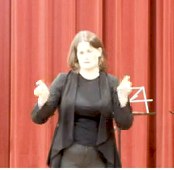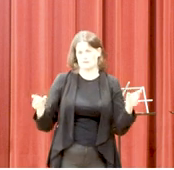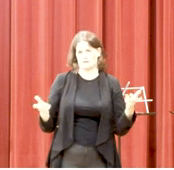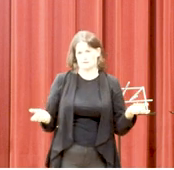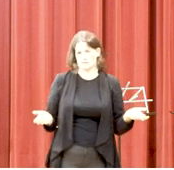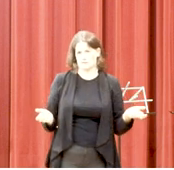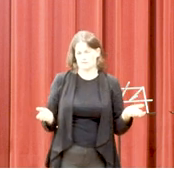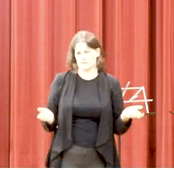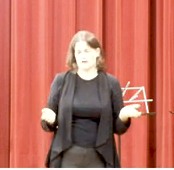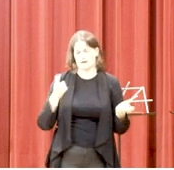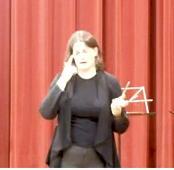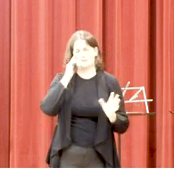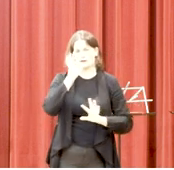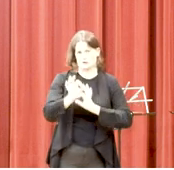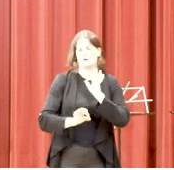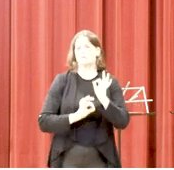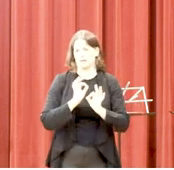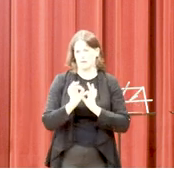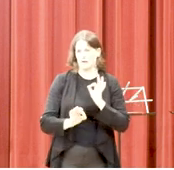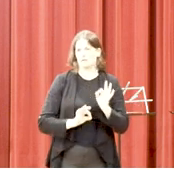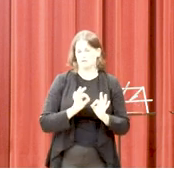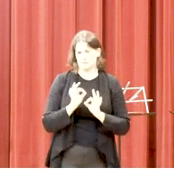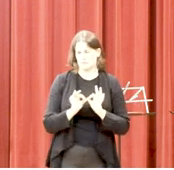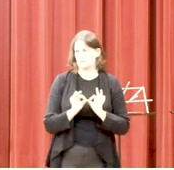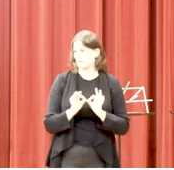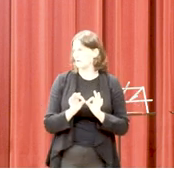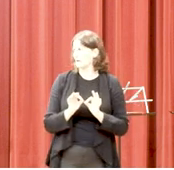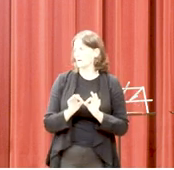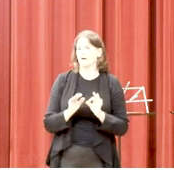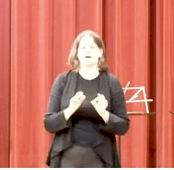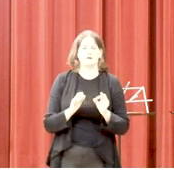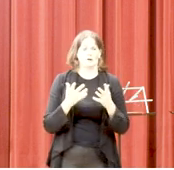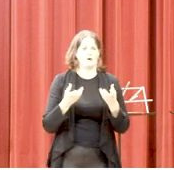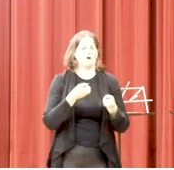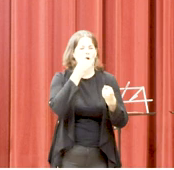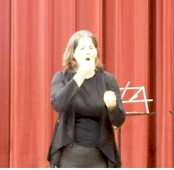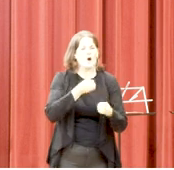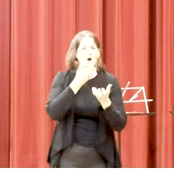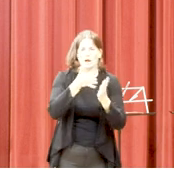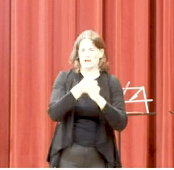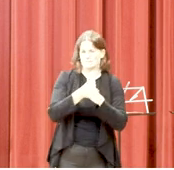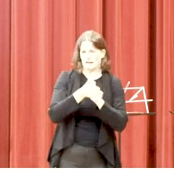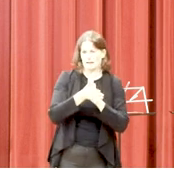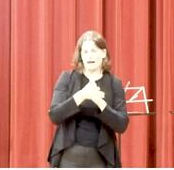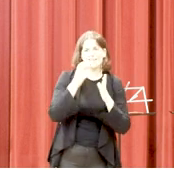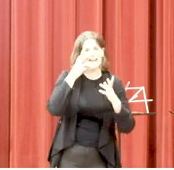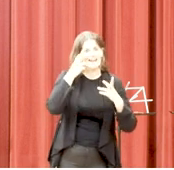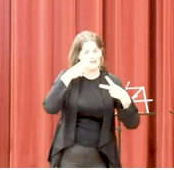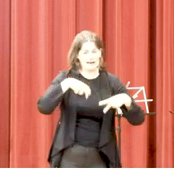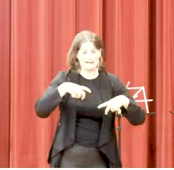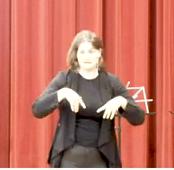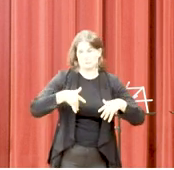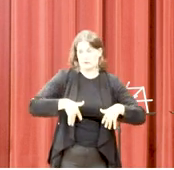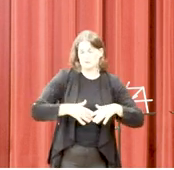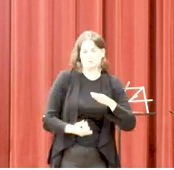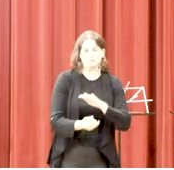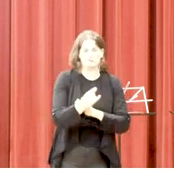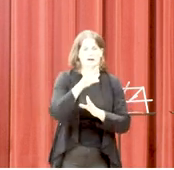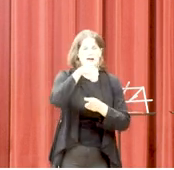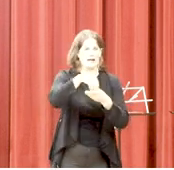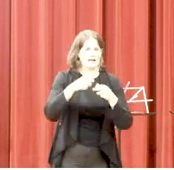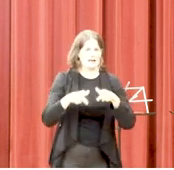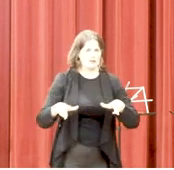podem generar amb la societat. ¿Vale? Per tant, entrem en un moment, no? I amb això acabo,